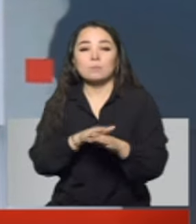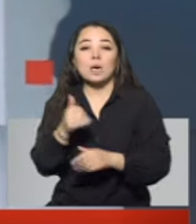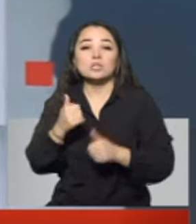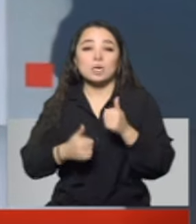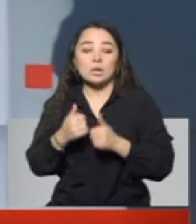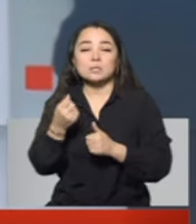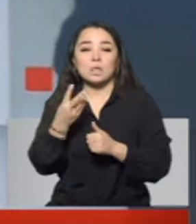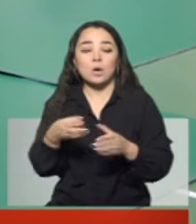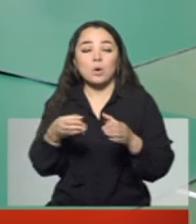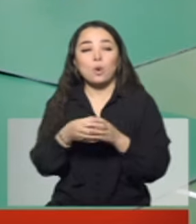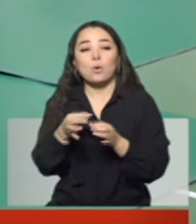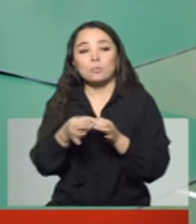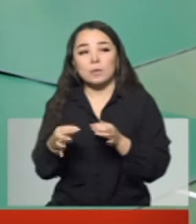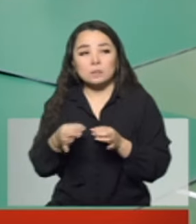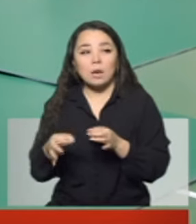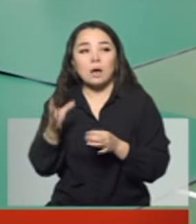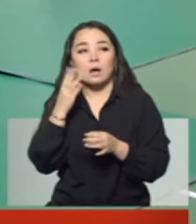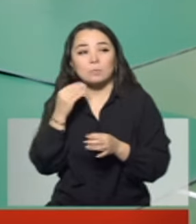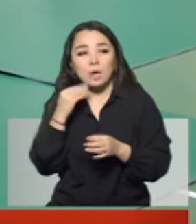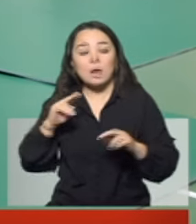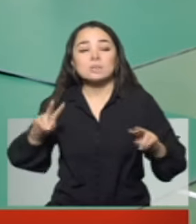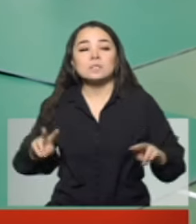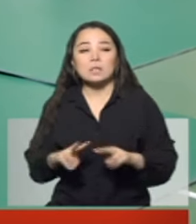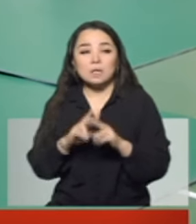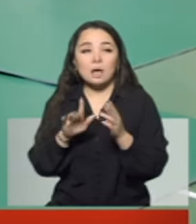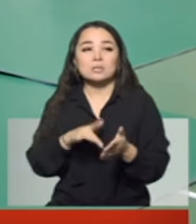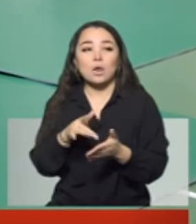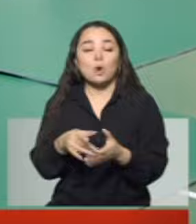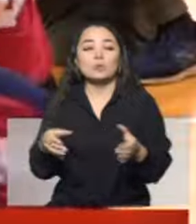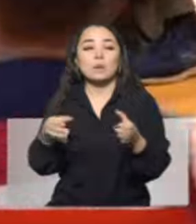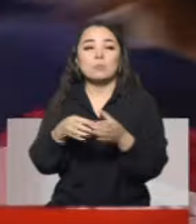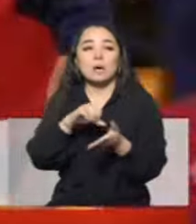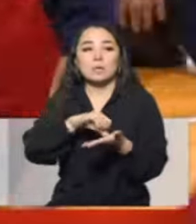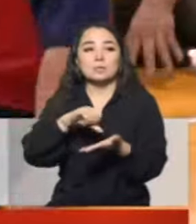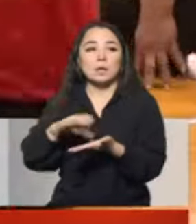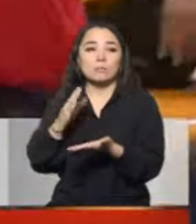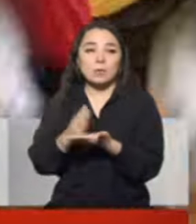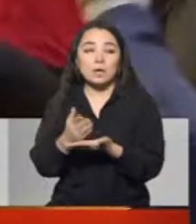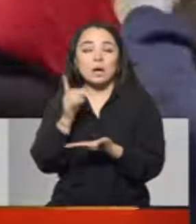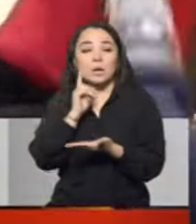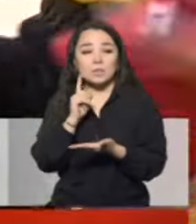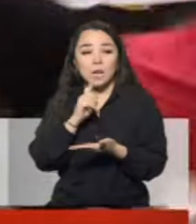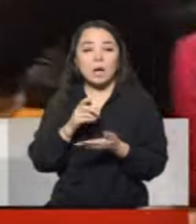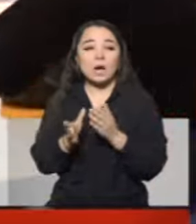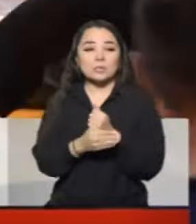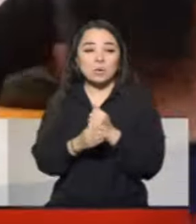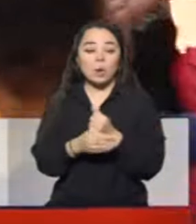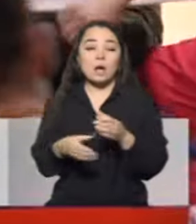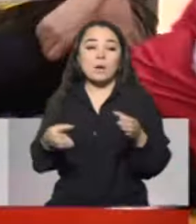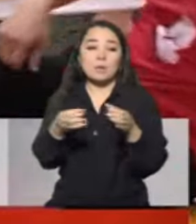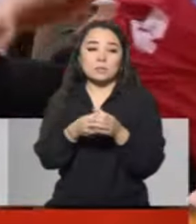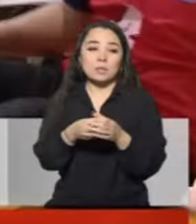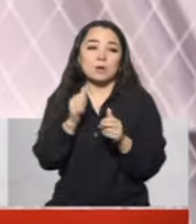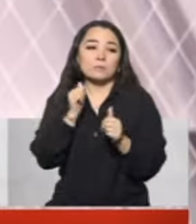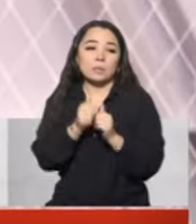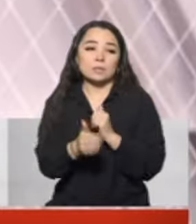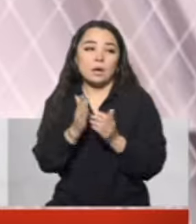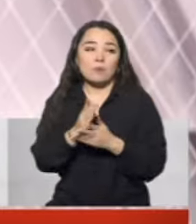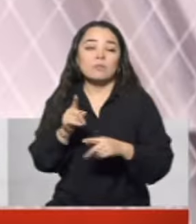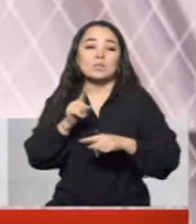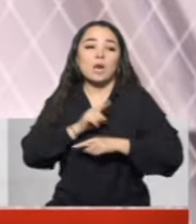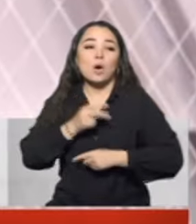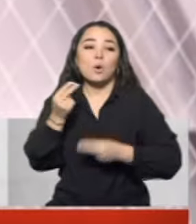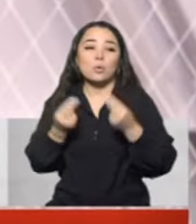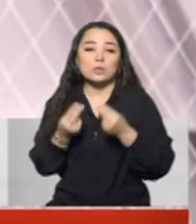Жарысқа бірнеше облыс пен Алматы, Астана қалаларының құрама командалары қатысуда. Әзірге Атырау командасы алда келеді. Финалдық